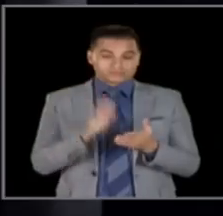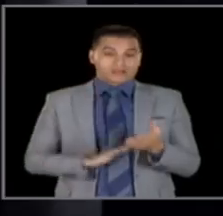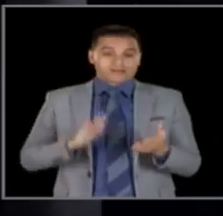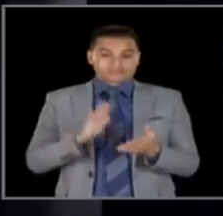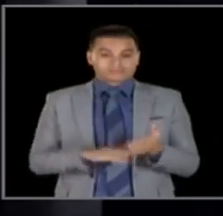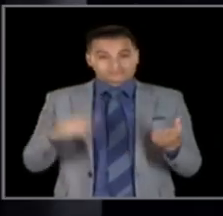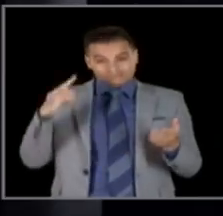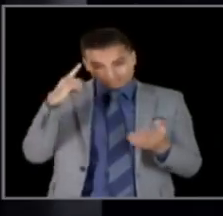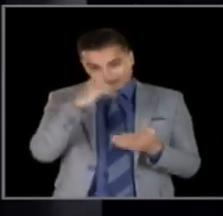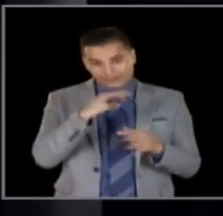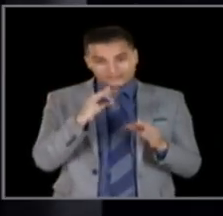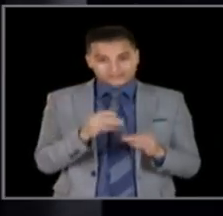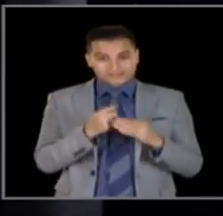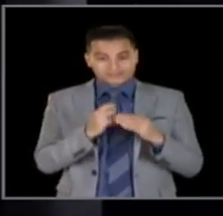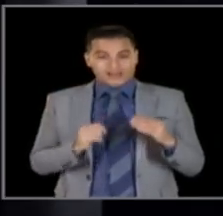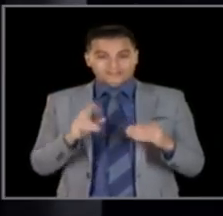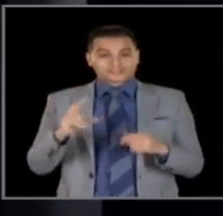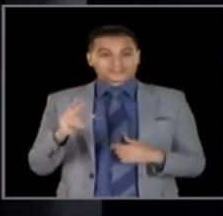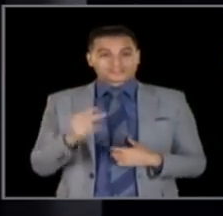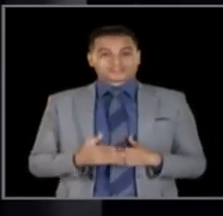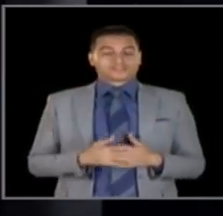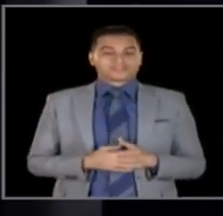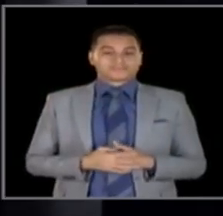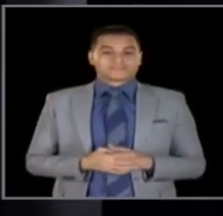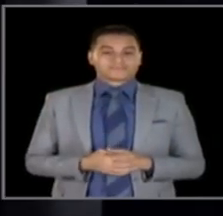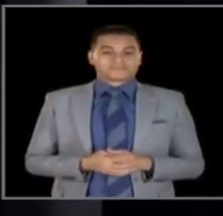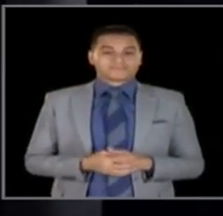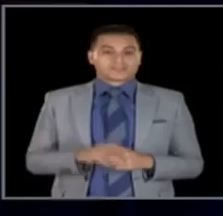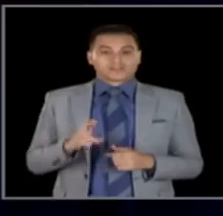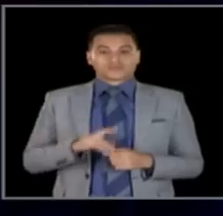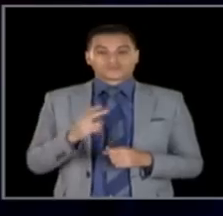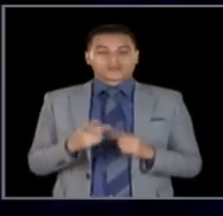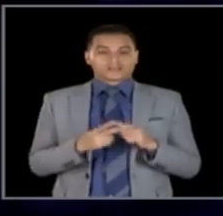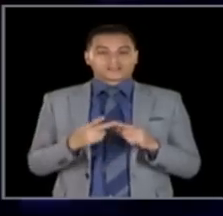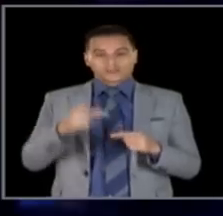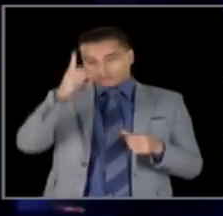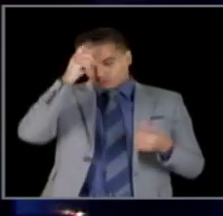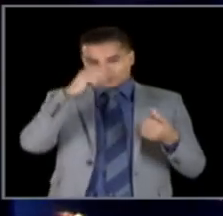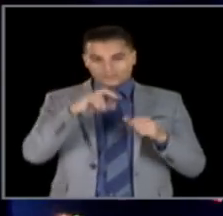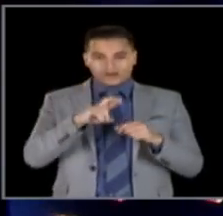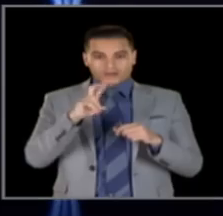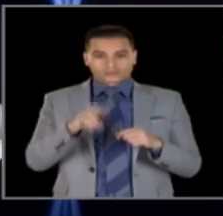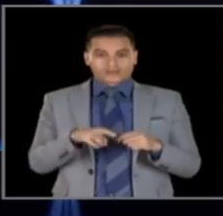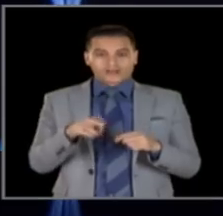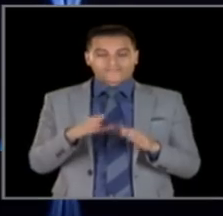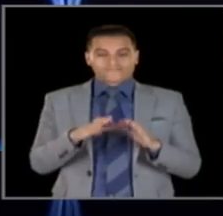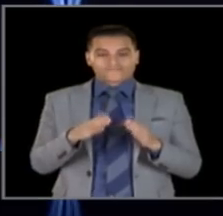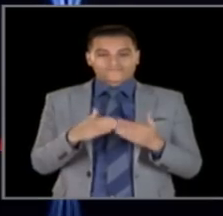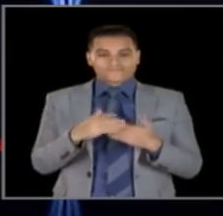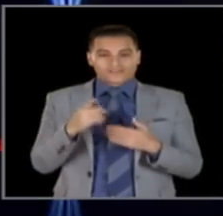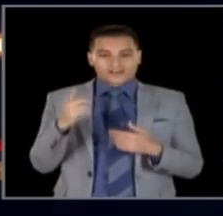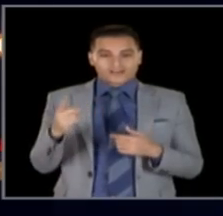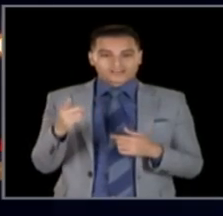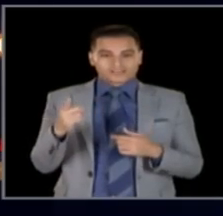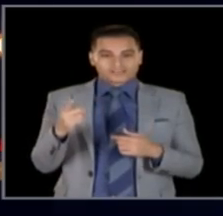صعب جدا، ناقص 20 سؤالين في العلوم، وفريق فايترز معاكو 30 نقطة.